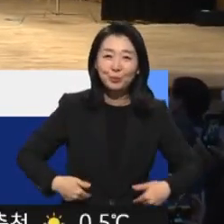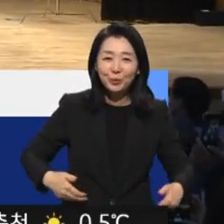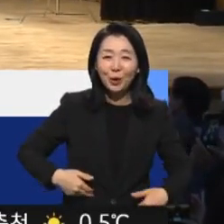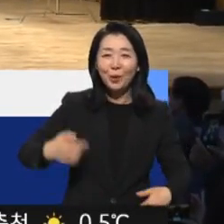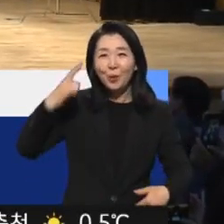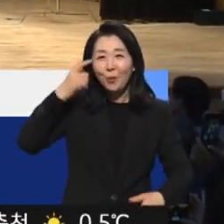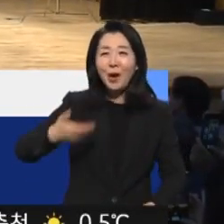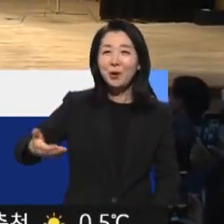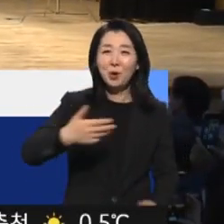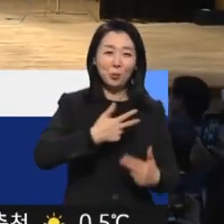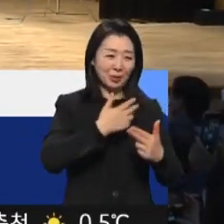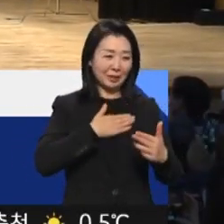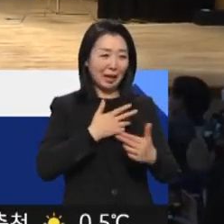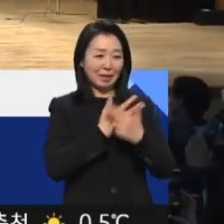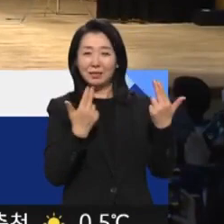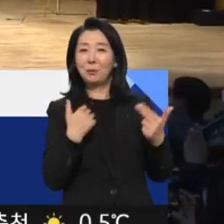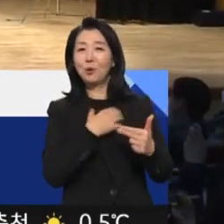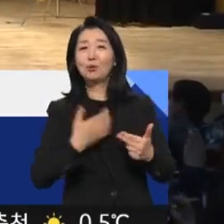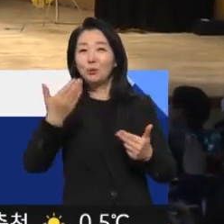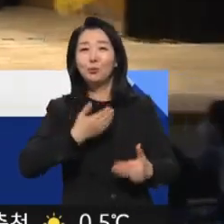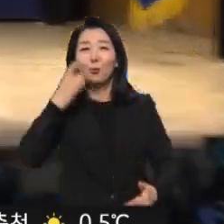왜 여러분이 이재명을 걱정합니까?